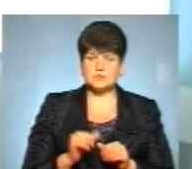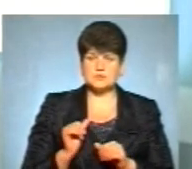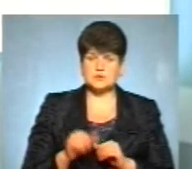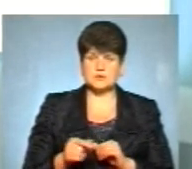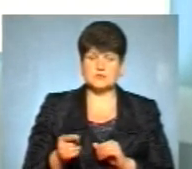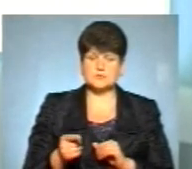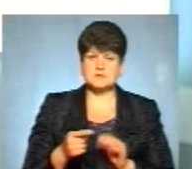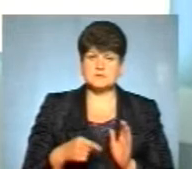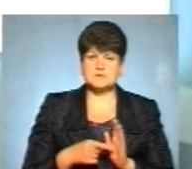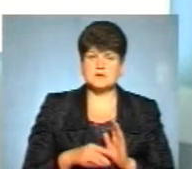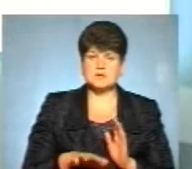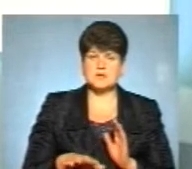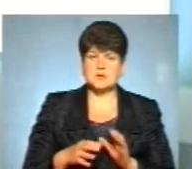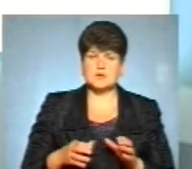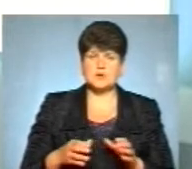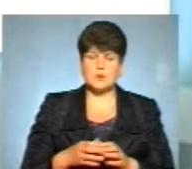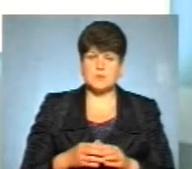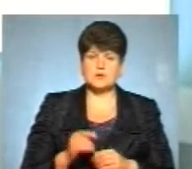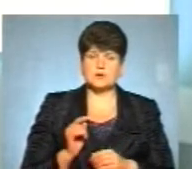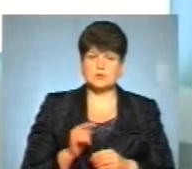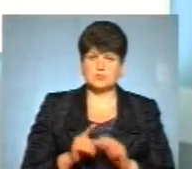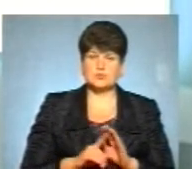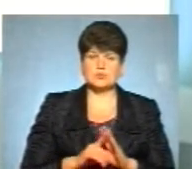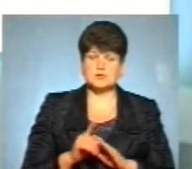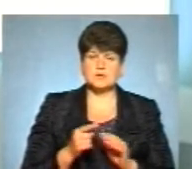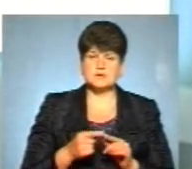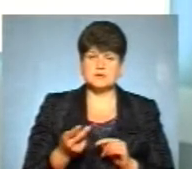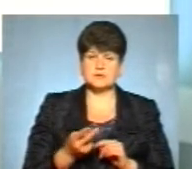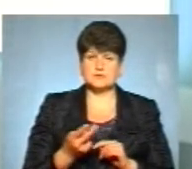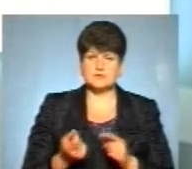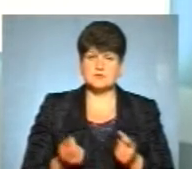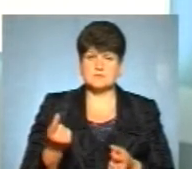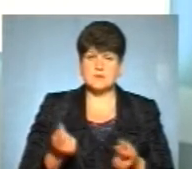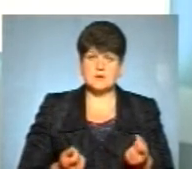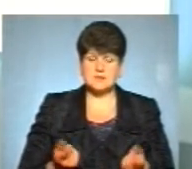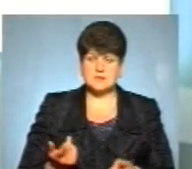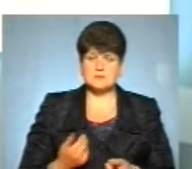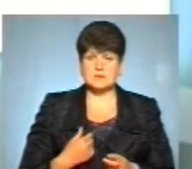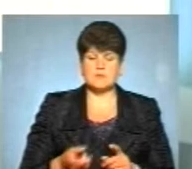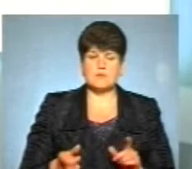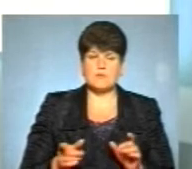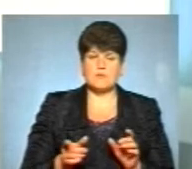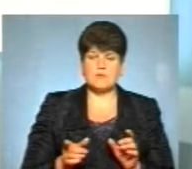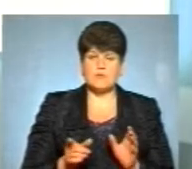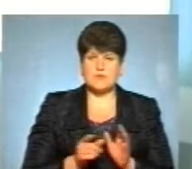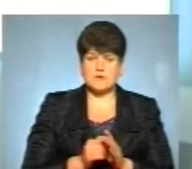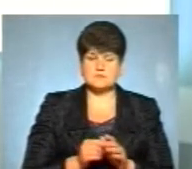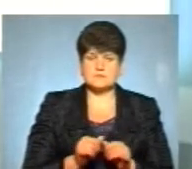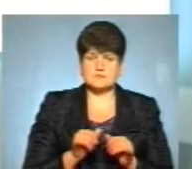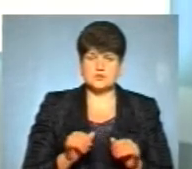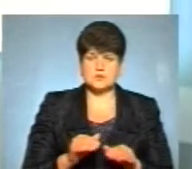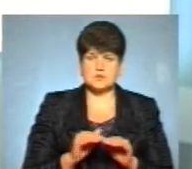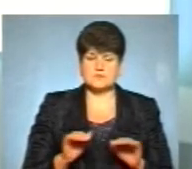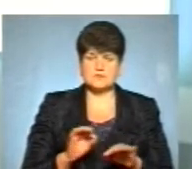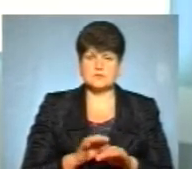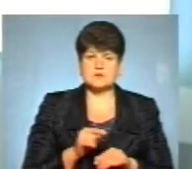міській територіальній громаді. Тому, починаючи з цих 2 спалахів, ми пов'язуємо підвищений рівень захворюваності, власне,